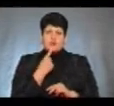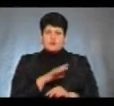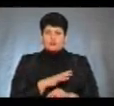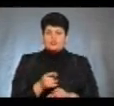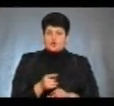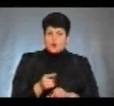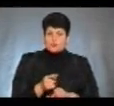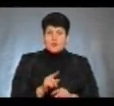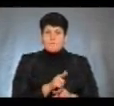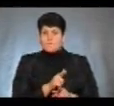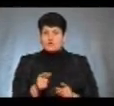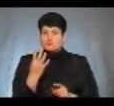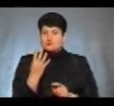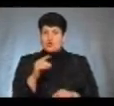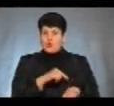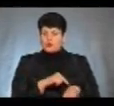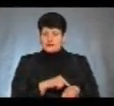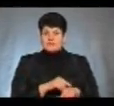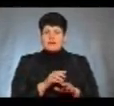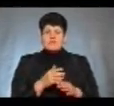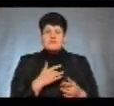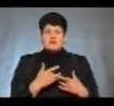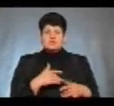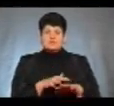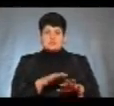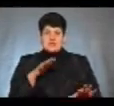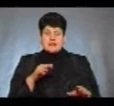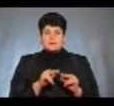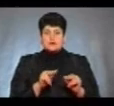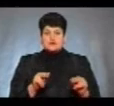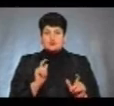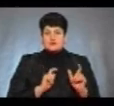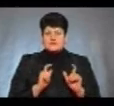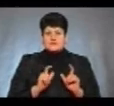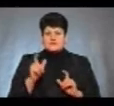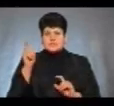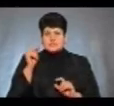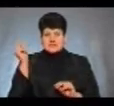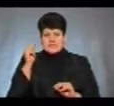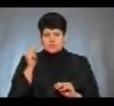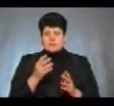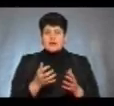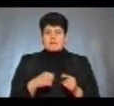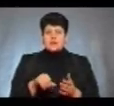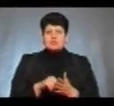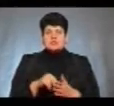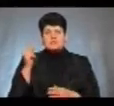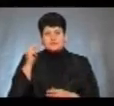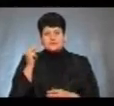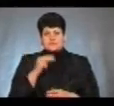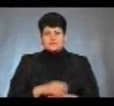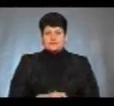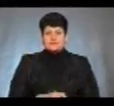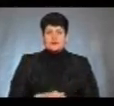Тернополі. Протягом 4 годин в актовому залі педуніверситету вчителі брали участь у тренінгах.